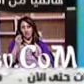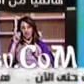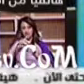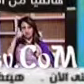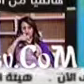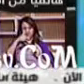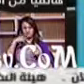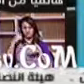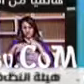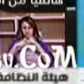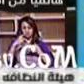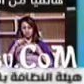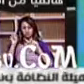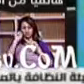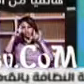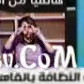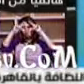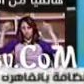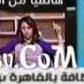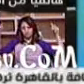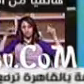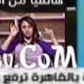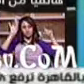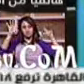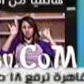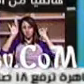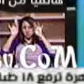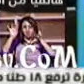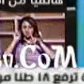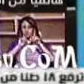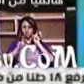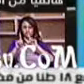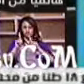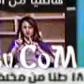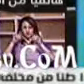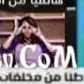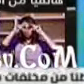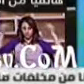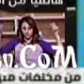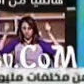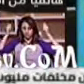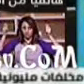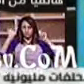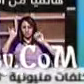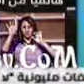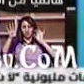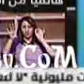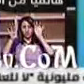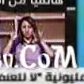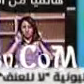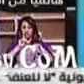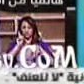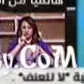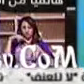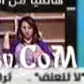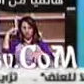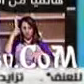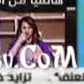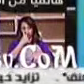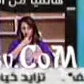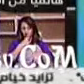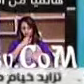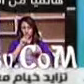وحملوا لفتات مكتوب عليها ارحل كلهم يحملون هذه اللفتات ارحل ارحل الى جانب بعض